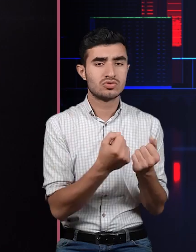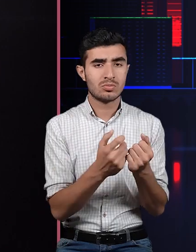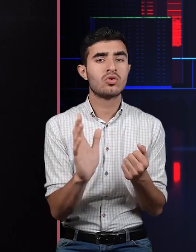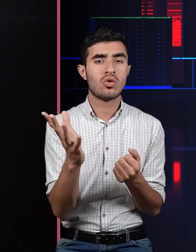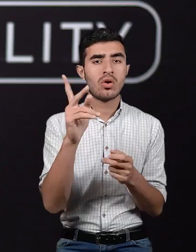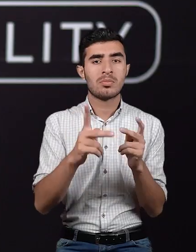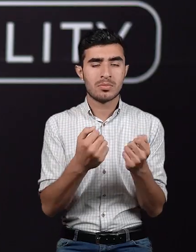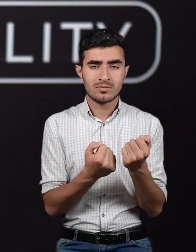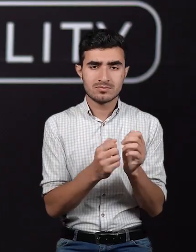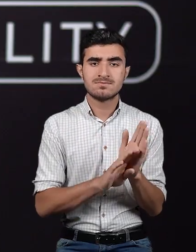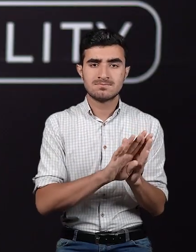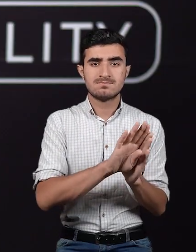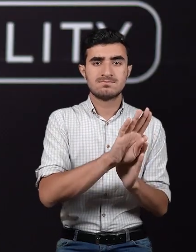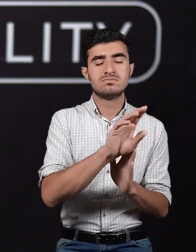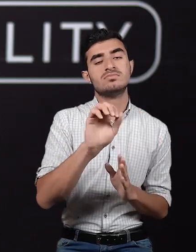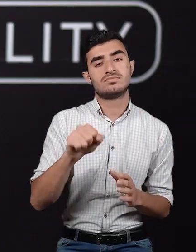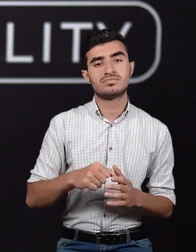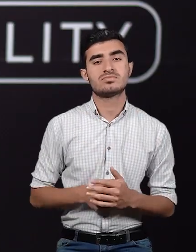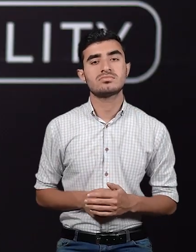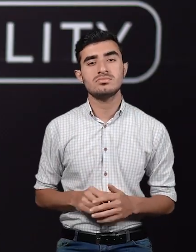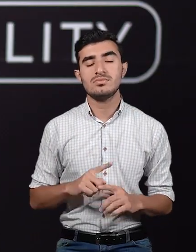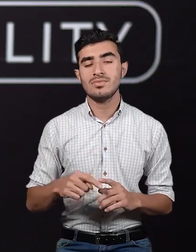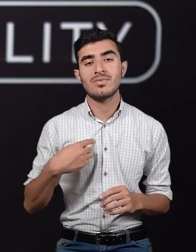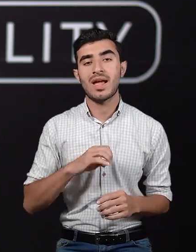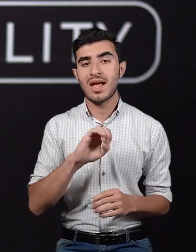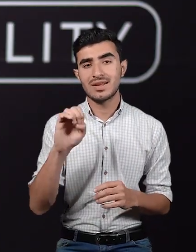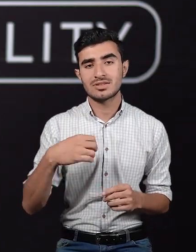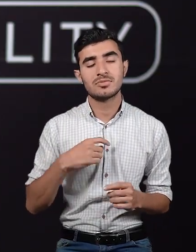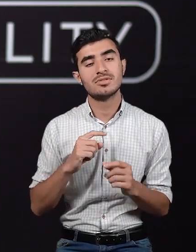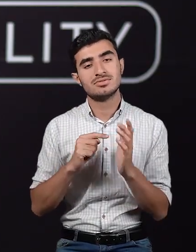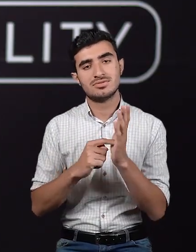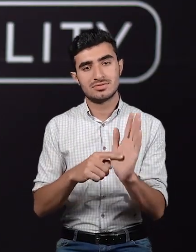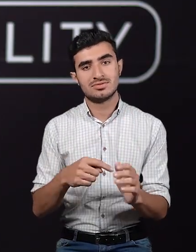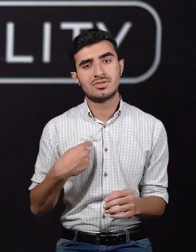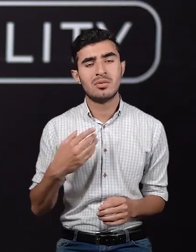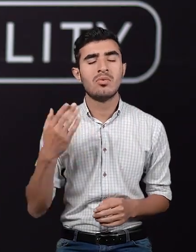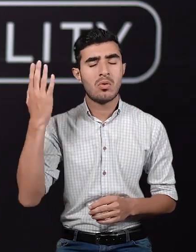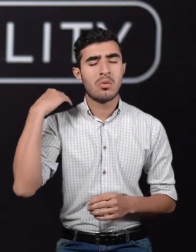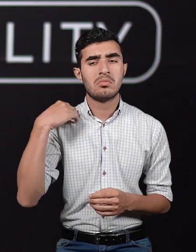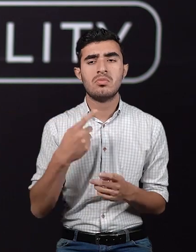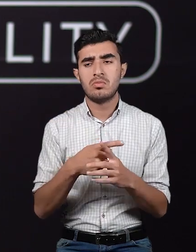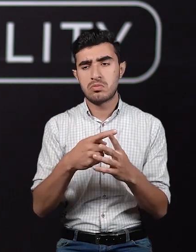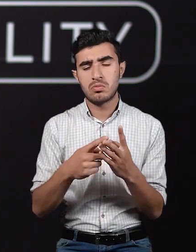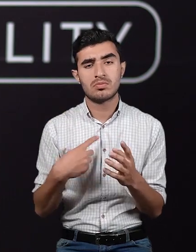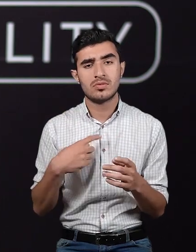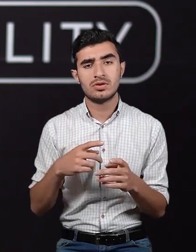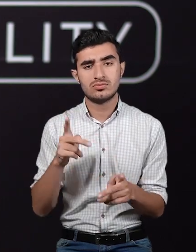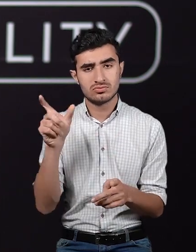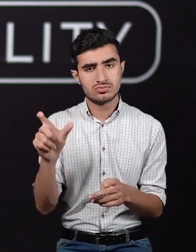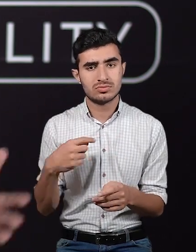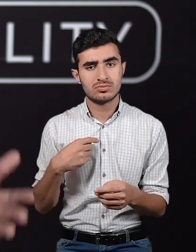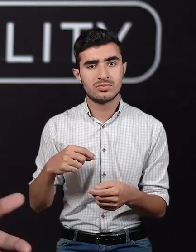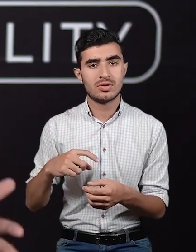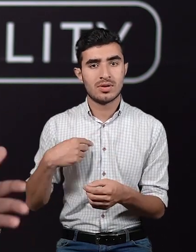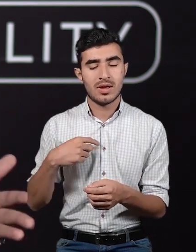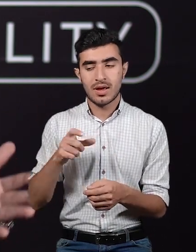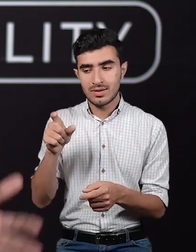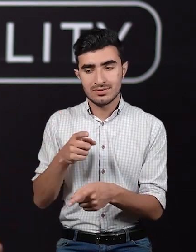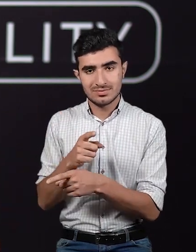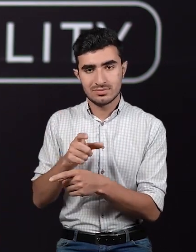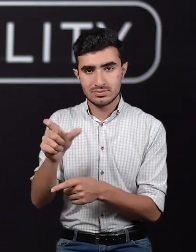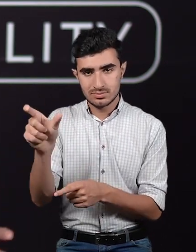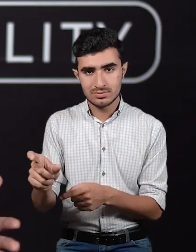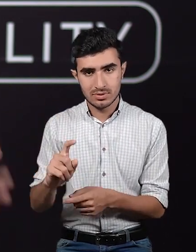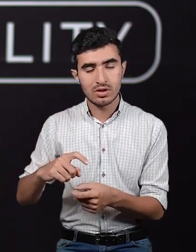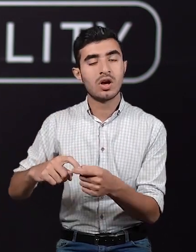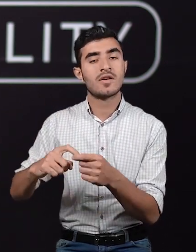دیم ڈاؤن. سو آئی ول گیو مائی اون ایگزامپل ایز ویل اباؤٹ سم تھنگ. الاٹ آف مائی اسٹوڈنٹس آسک می کہ ہم چار سال کی ڈگری